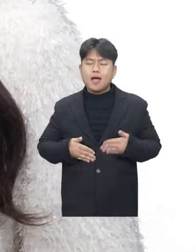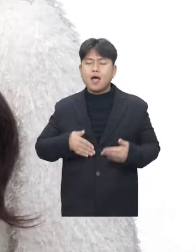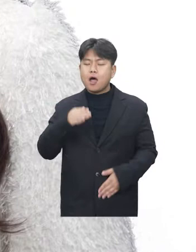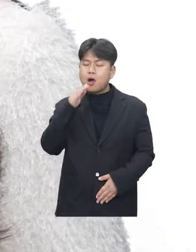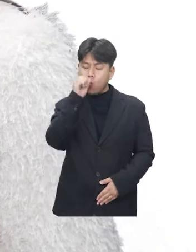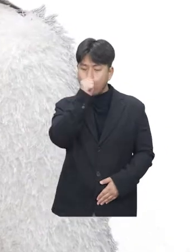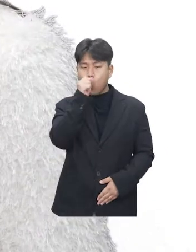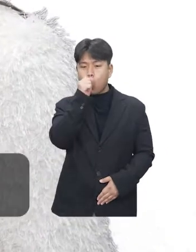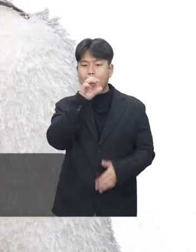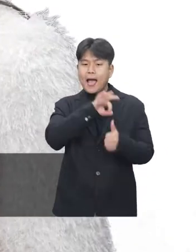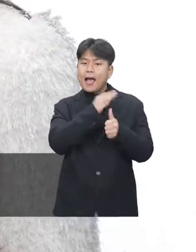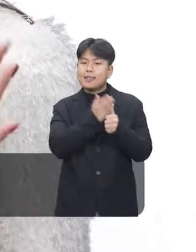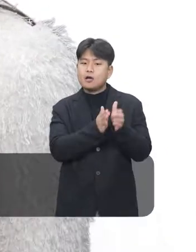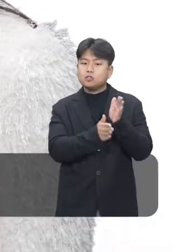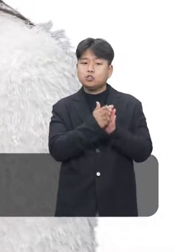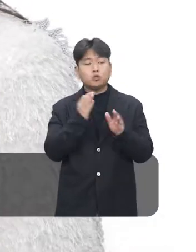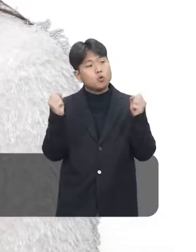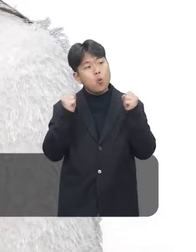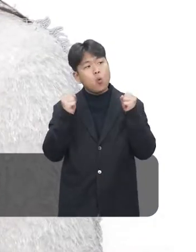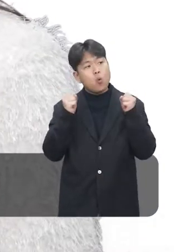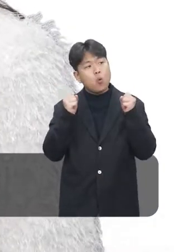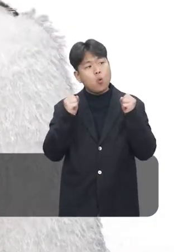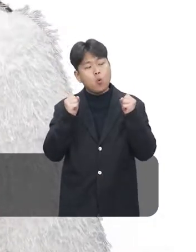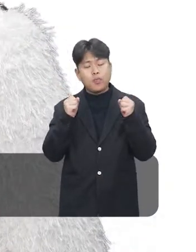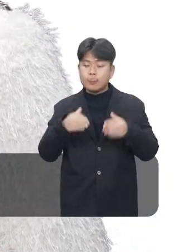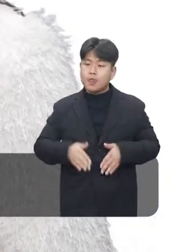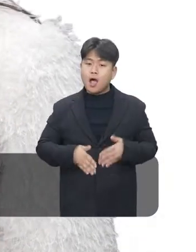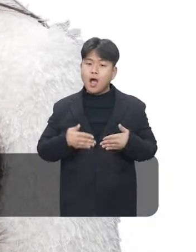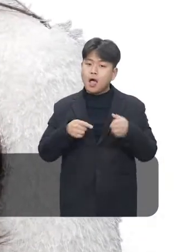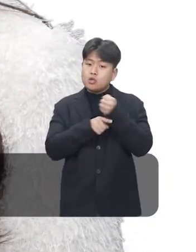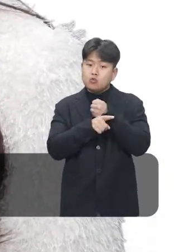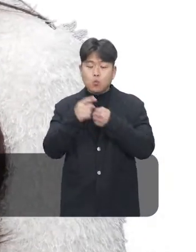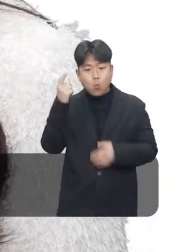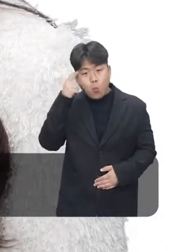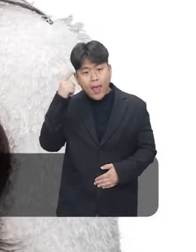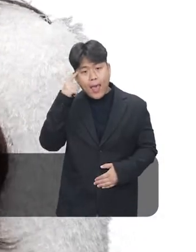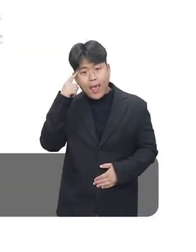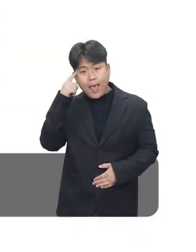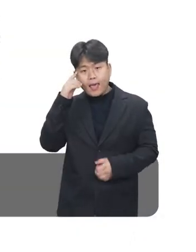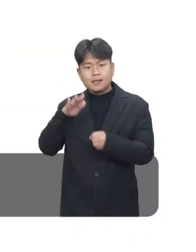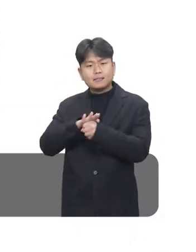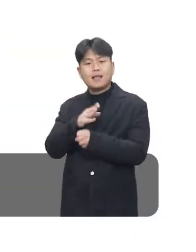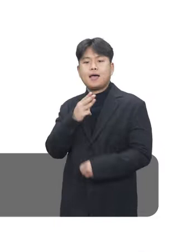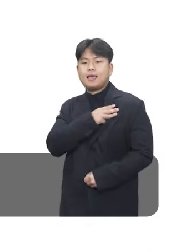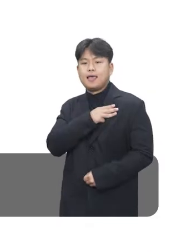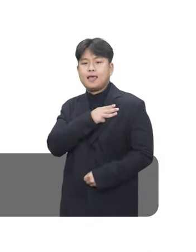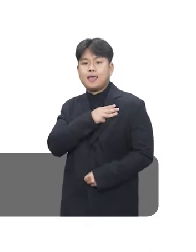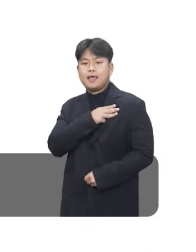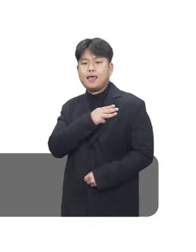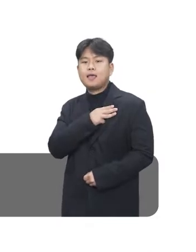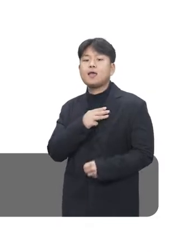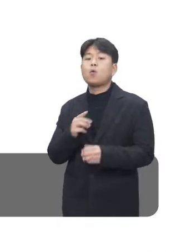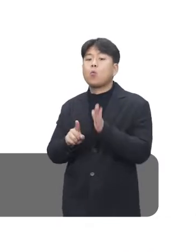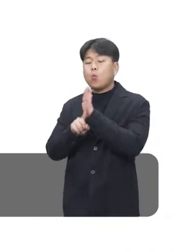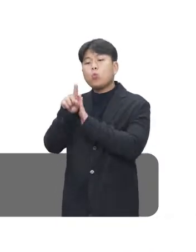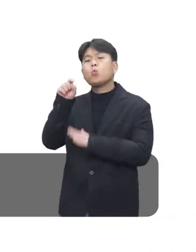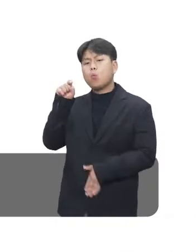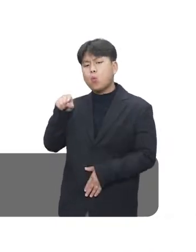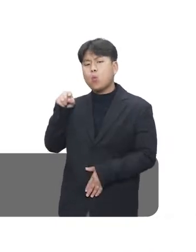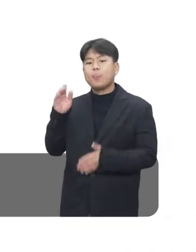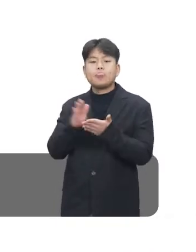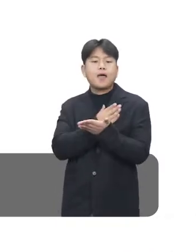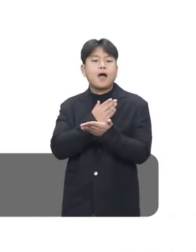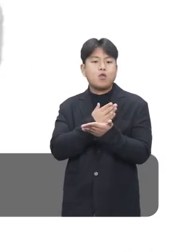아, 따뜻해. 안양시의 겨울은 왜 이렇게 따뜻한 걸까요? 바로 이 사랑의 온도탑 때문이